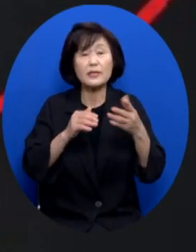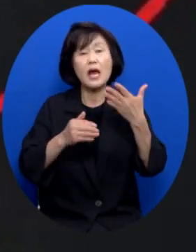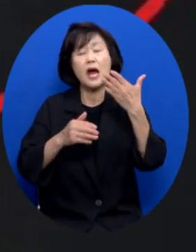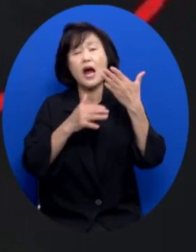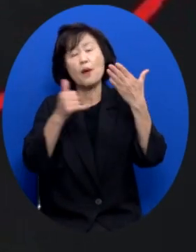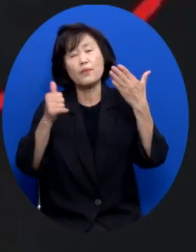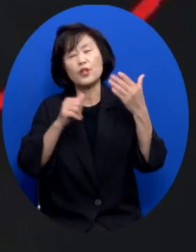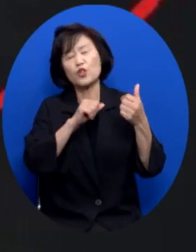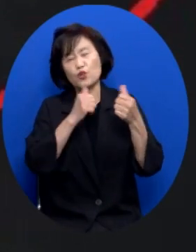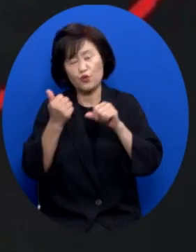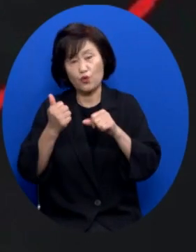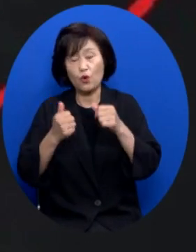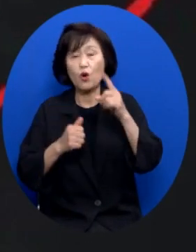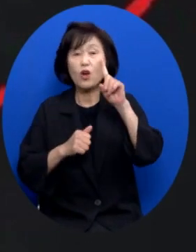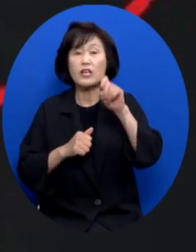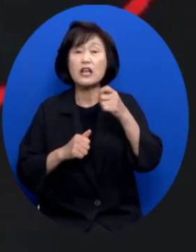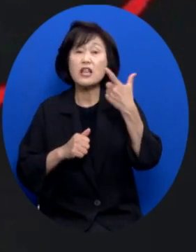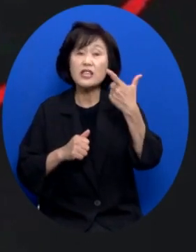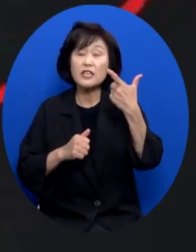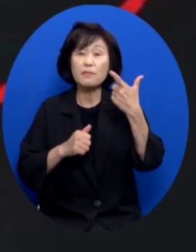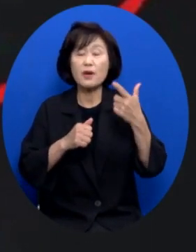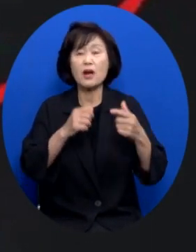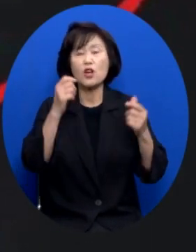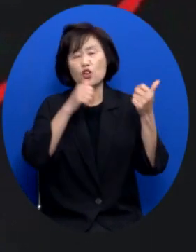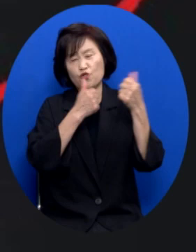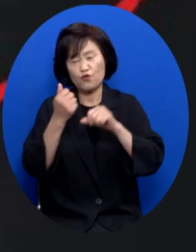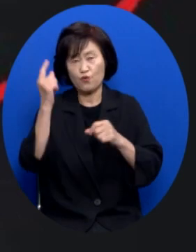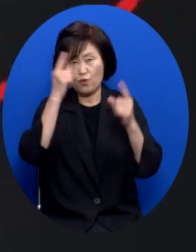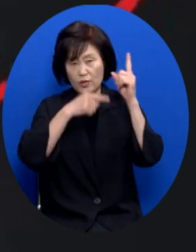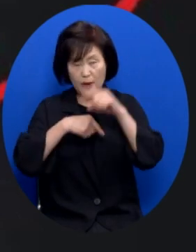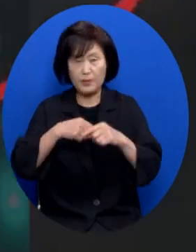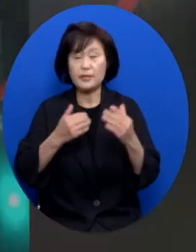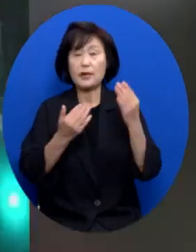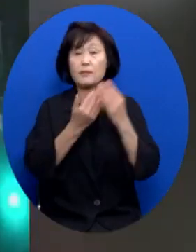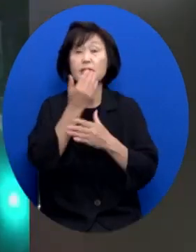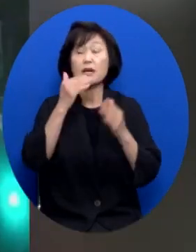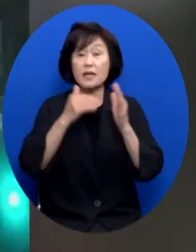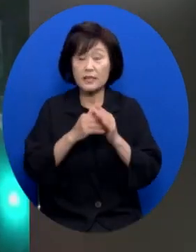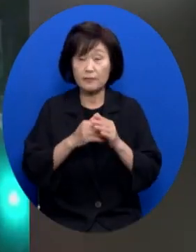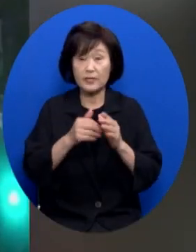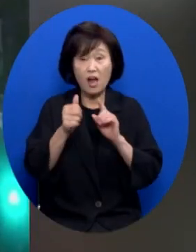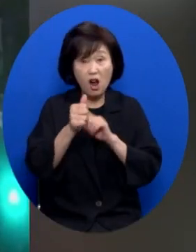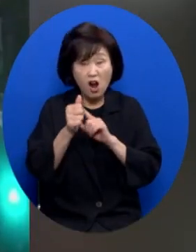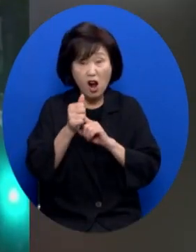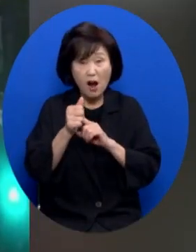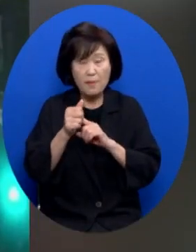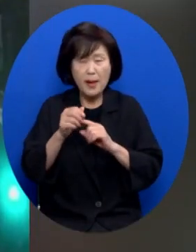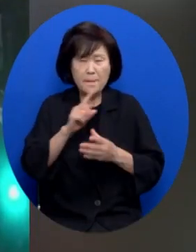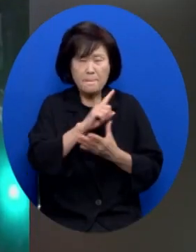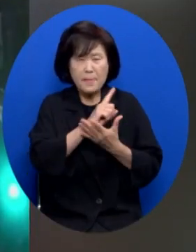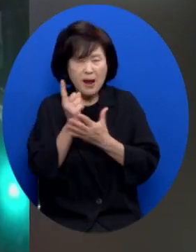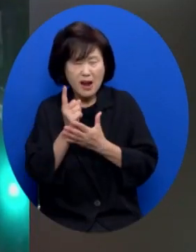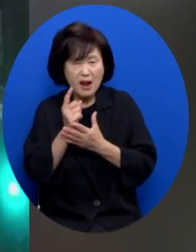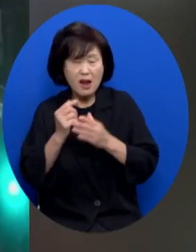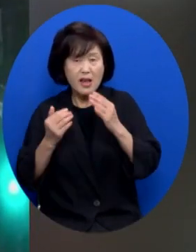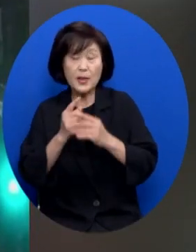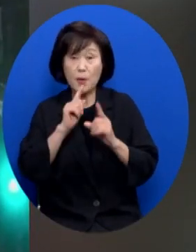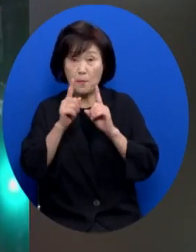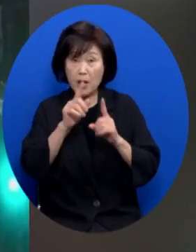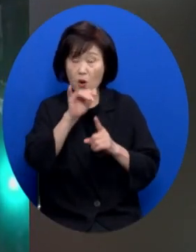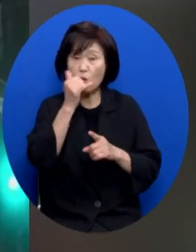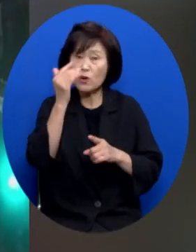9명이 숨지는 등 16명의 사상자가 발생했습니다. 피해 차량 운전자는 급발진에 의한 사고를 주장하고